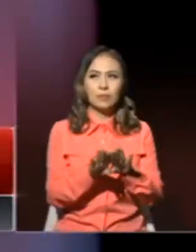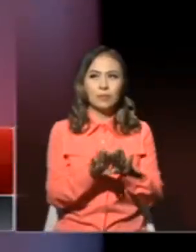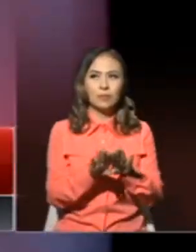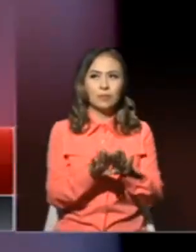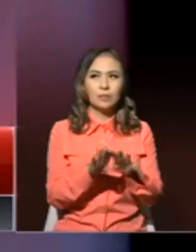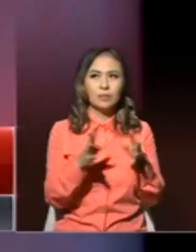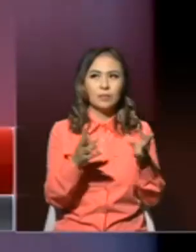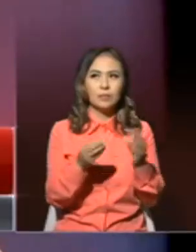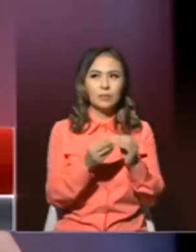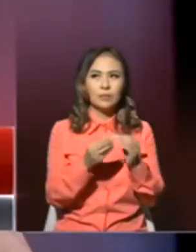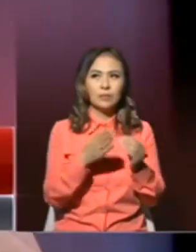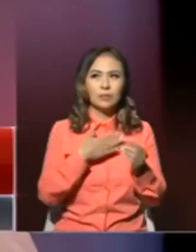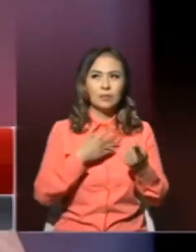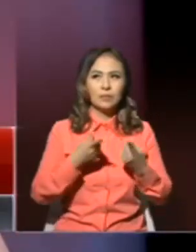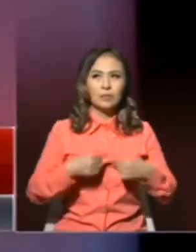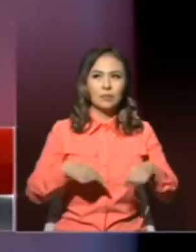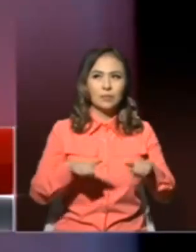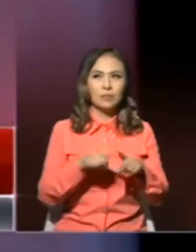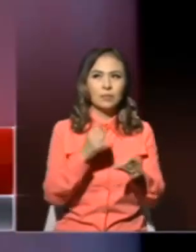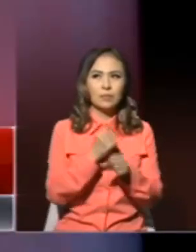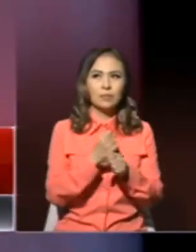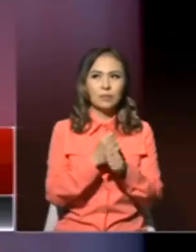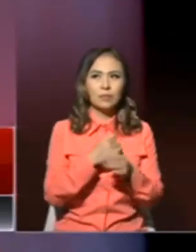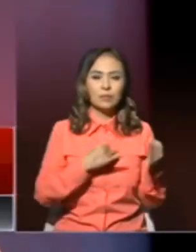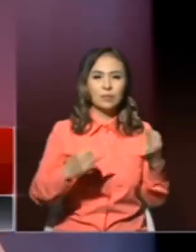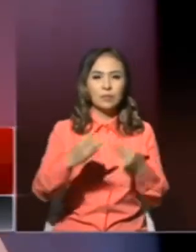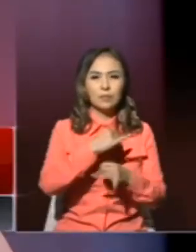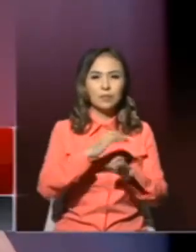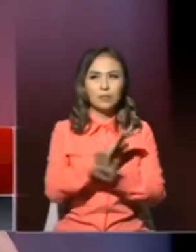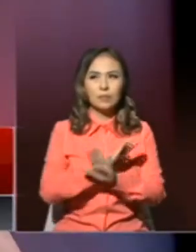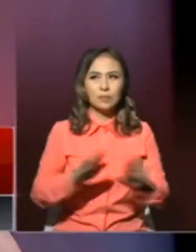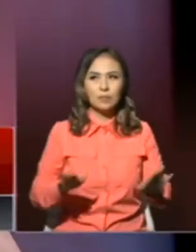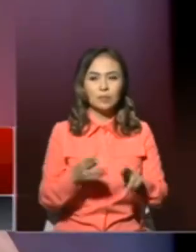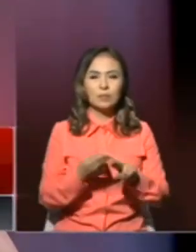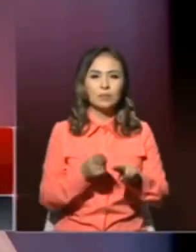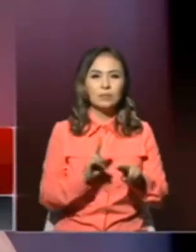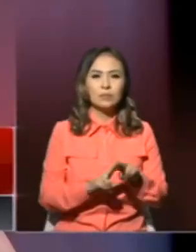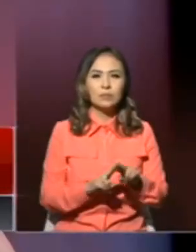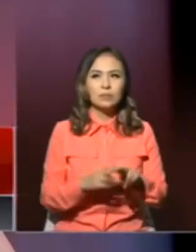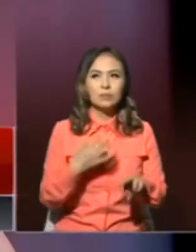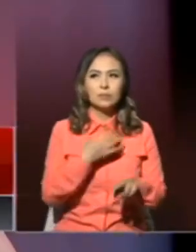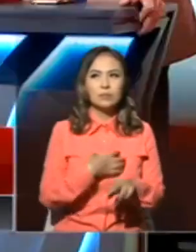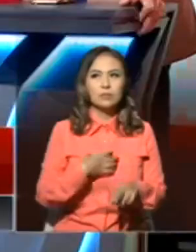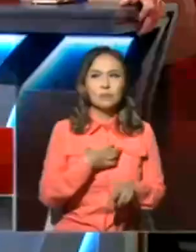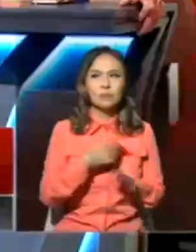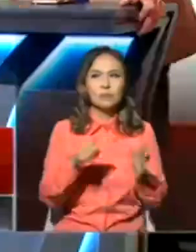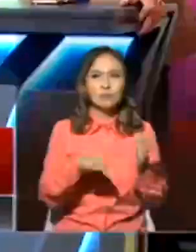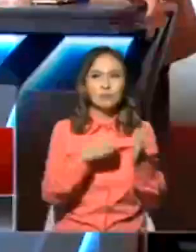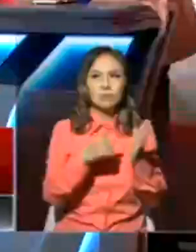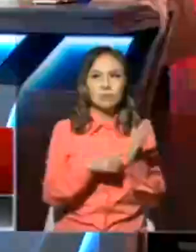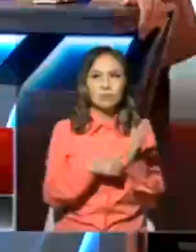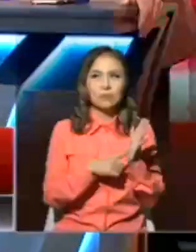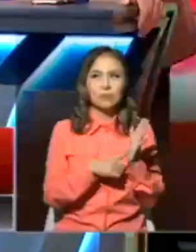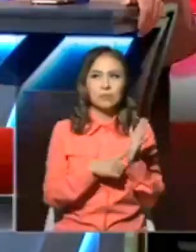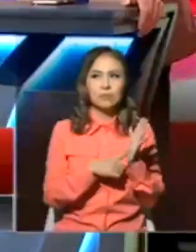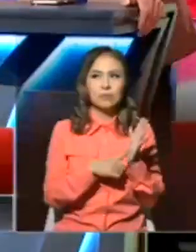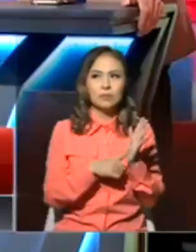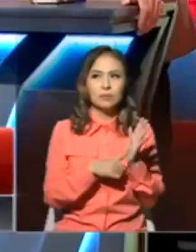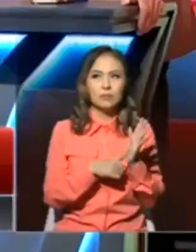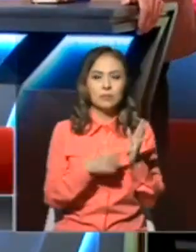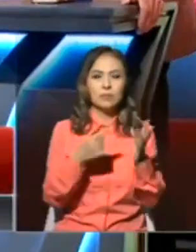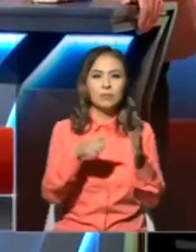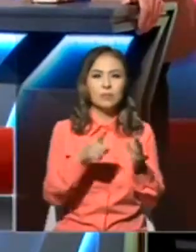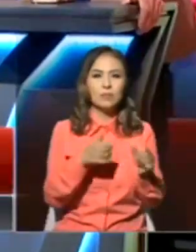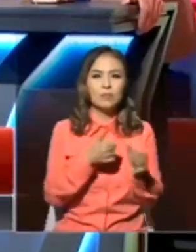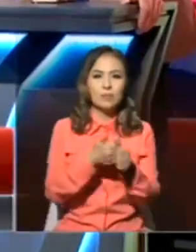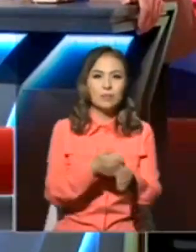па? Енді қазір біздің құрылтайшылар талқылауға келген жоқ біз деп ойлаймын бұл жерге. Жоқ, бізге маңызды ғой, конечно, бизнестер кім? Кім? Осының артында тұрған